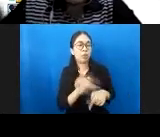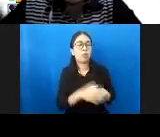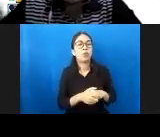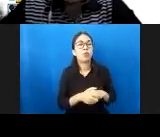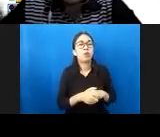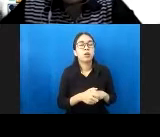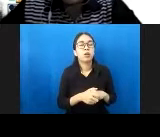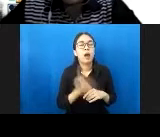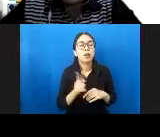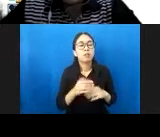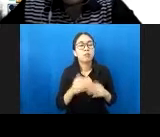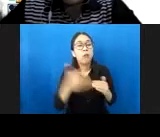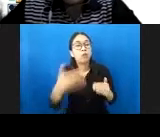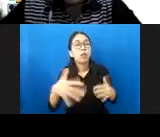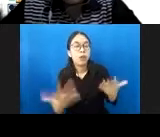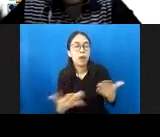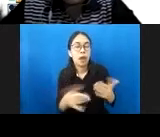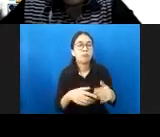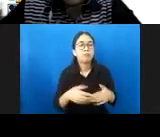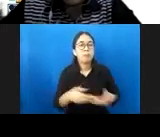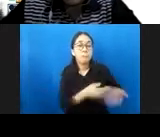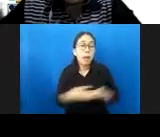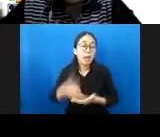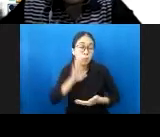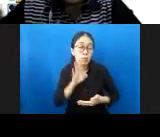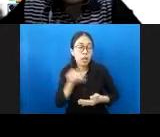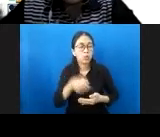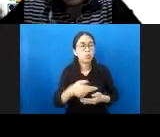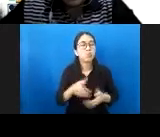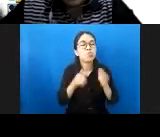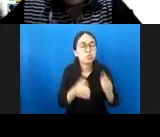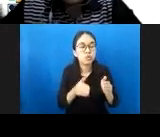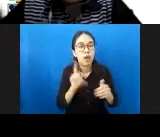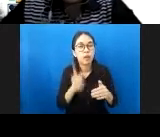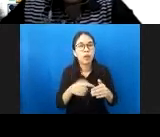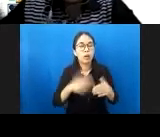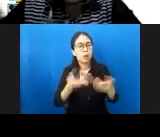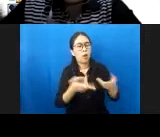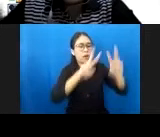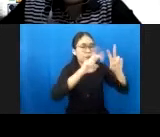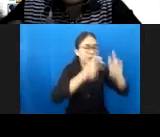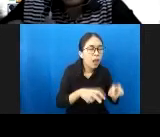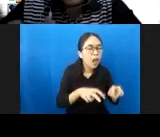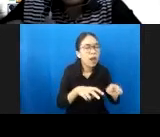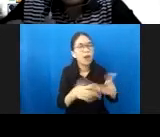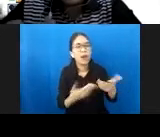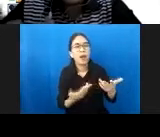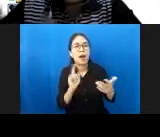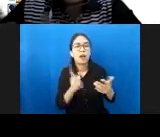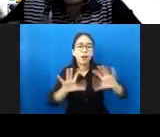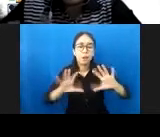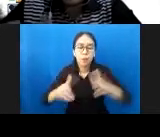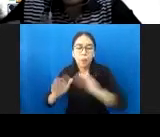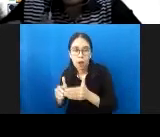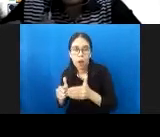pengobatan. Jadi untuk bayi muda ini khusus kami memberikan paparan penilaian, kemudian juga klasifikasi, ya,